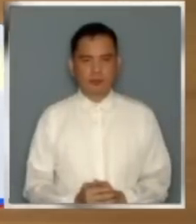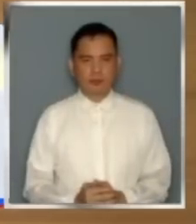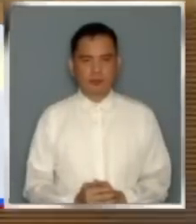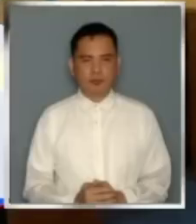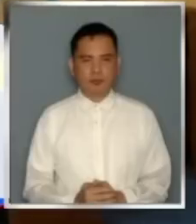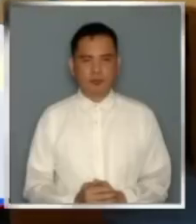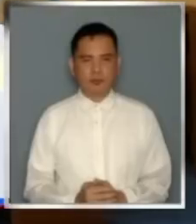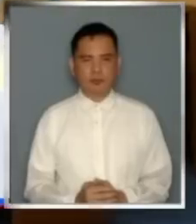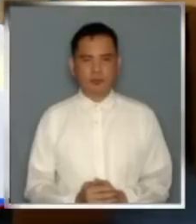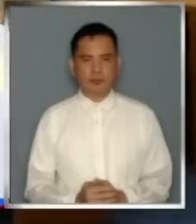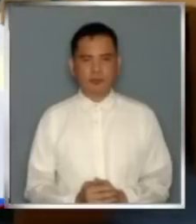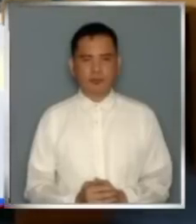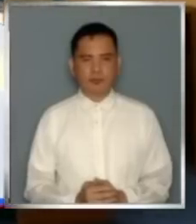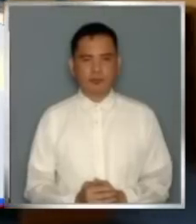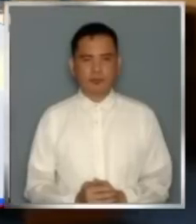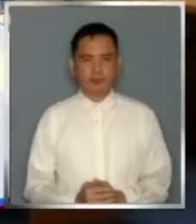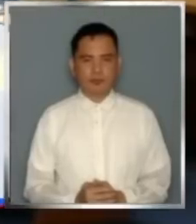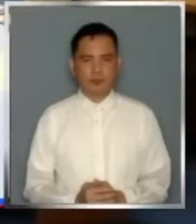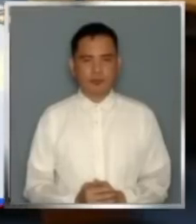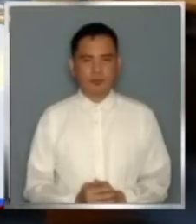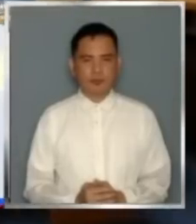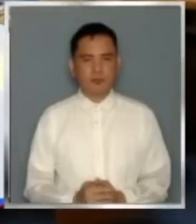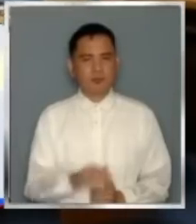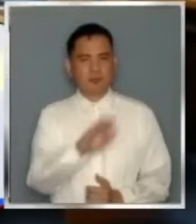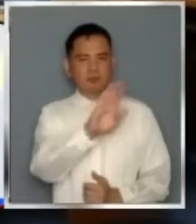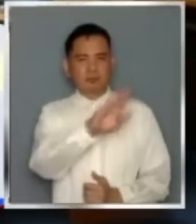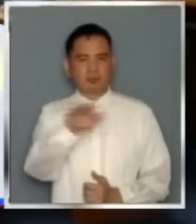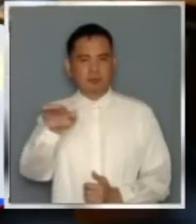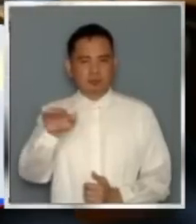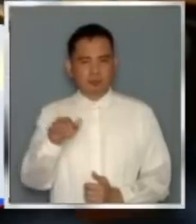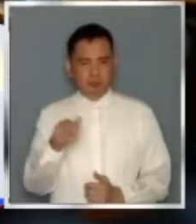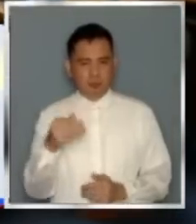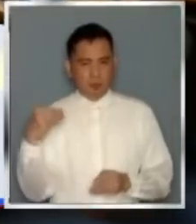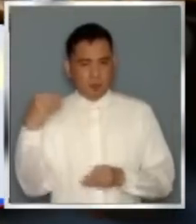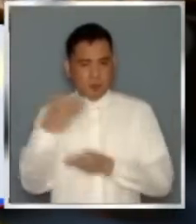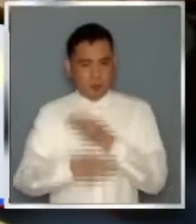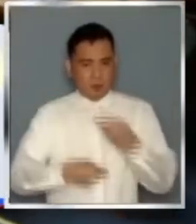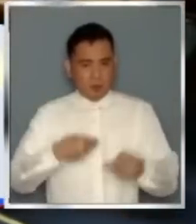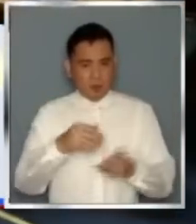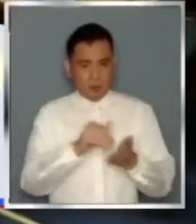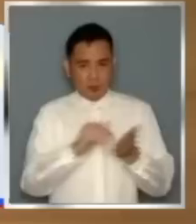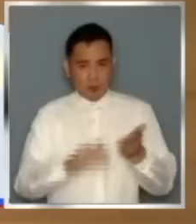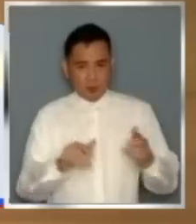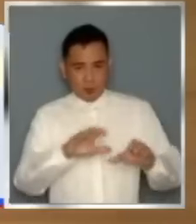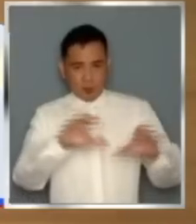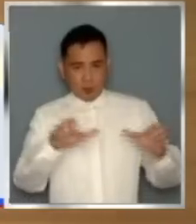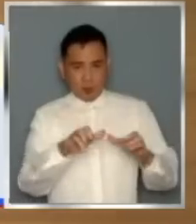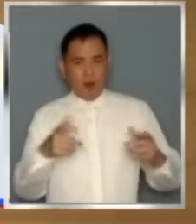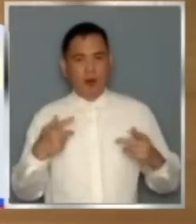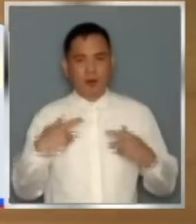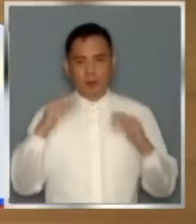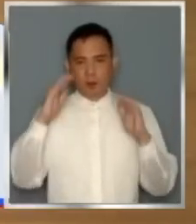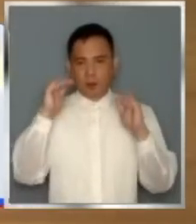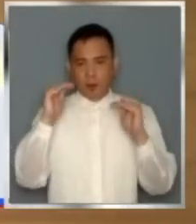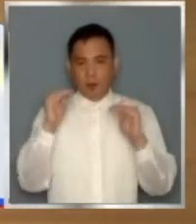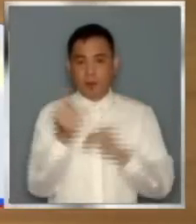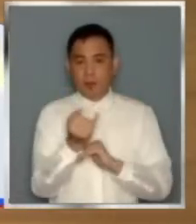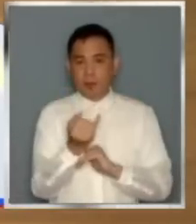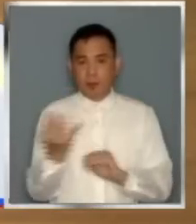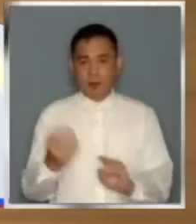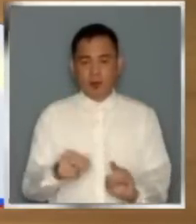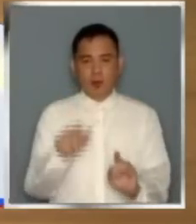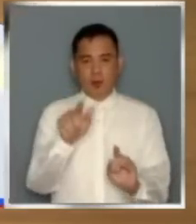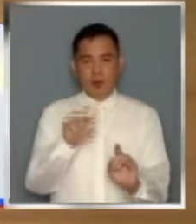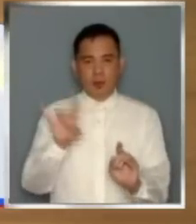We have renewed hope in giving the best to our next batches of students, especially the 28.4 million learners who return